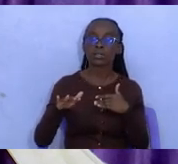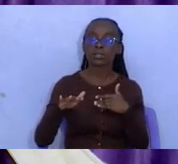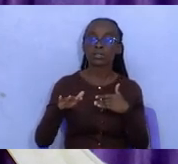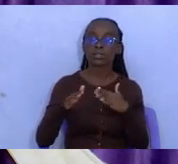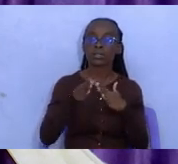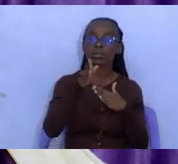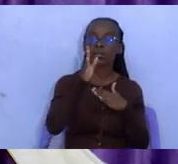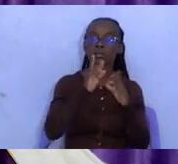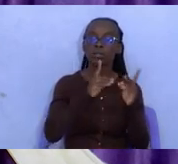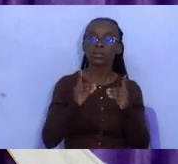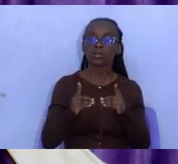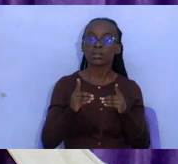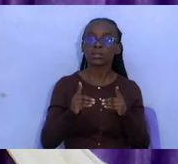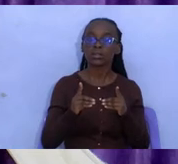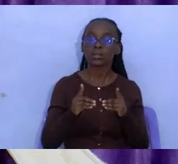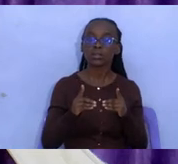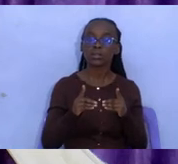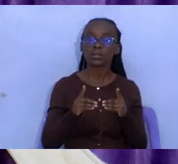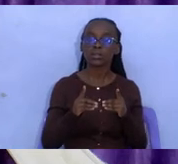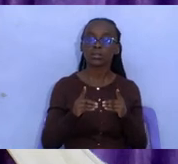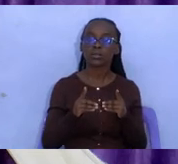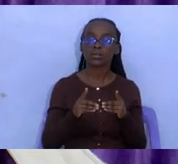Mungu atakufanikisha.